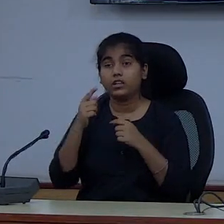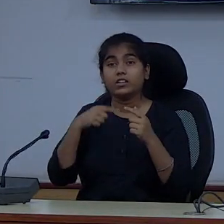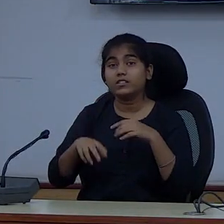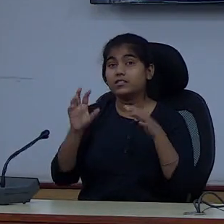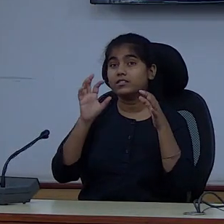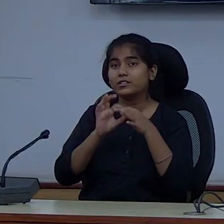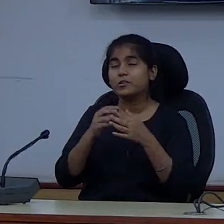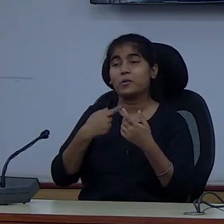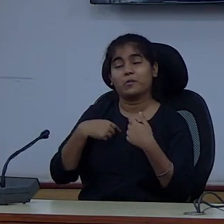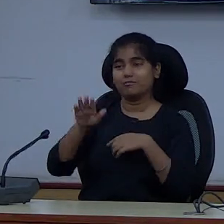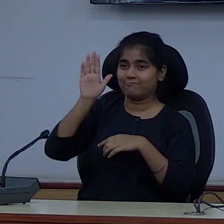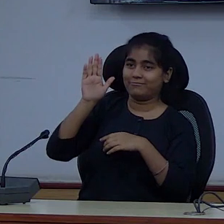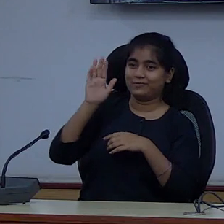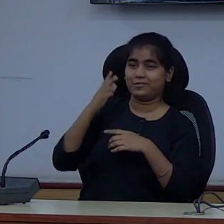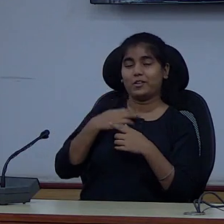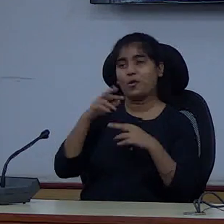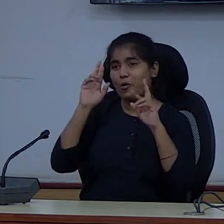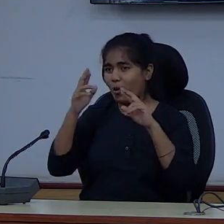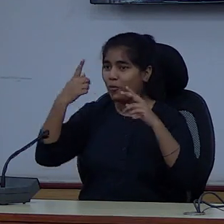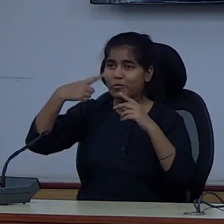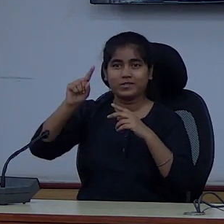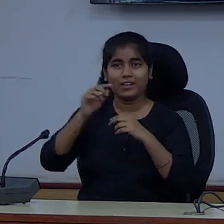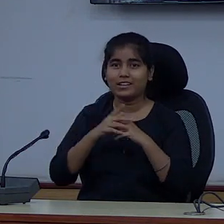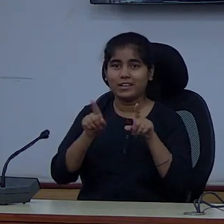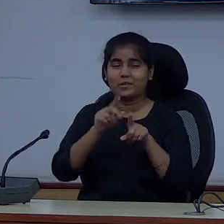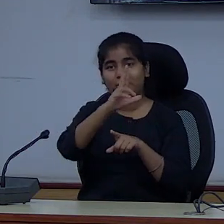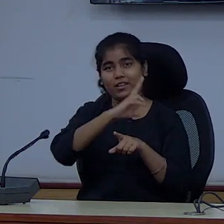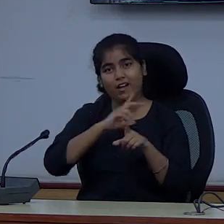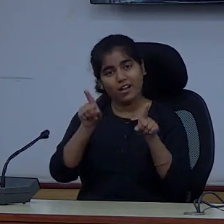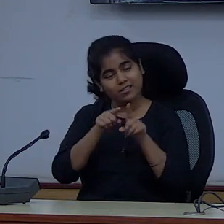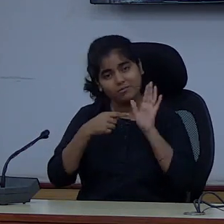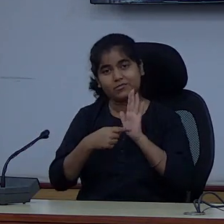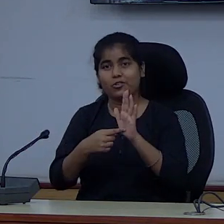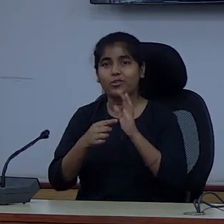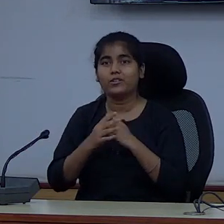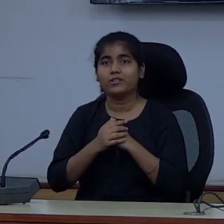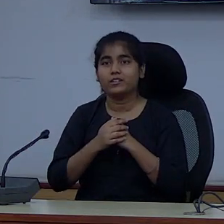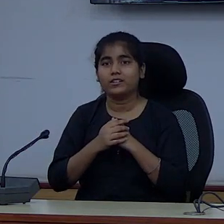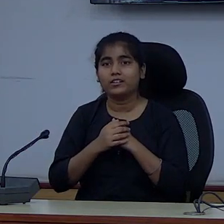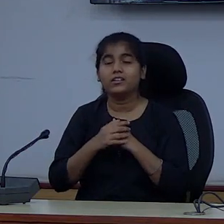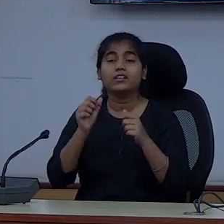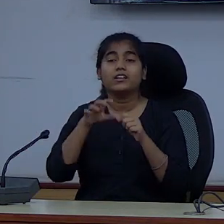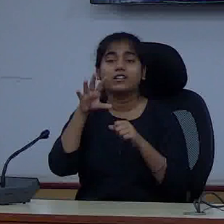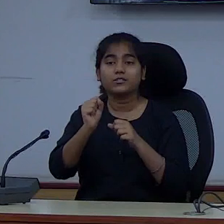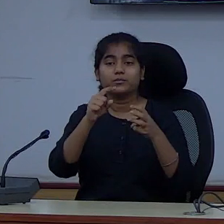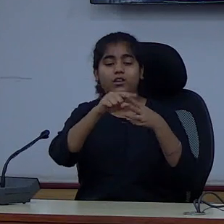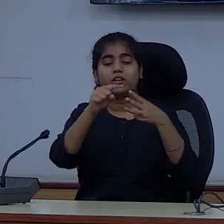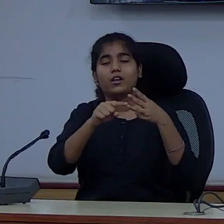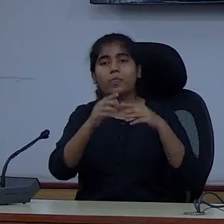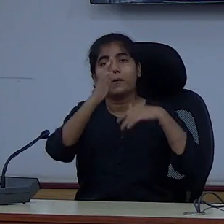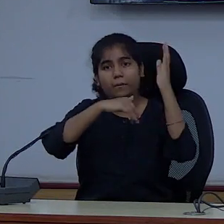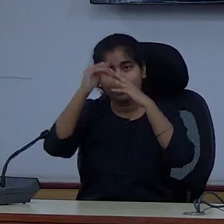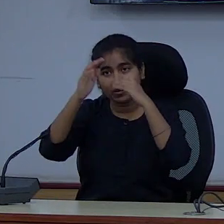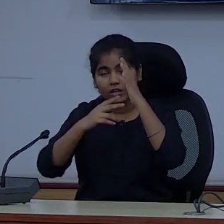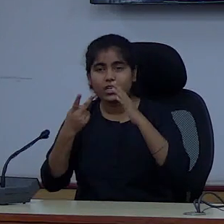इसके ऊपर मैं सिर्फ बोल सकती हूँ तथास्तु, बिल्कुल इन्होंने जो बोल दिया वही है जैसे मैंने दिखाया था कि सुगम्यता को तीन पहलुओं में,